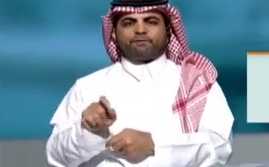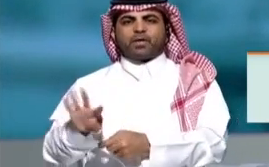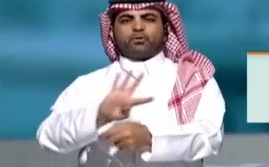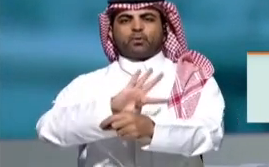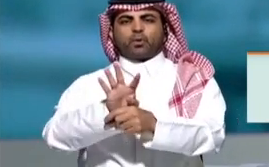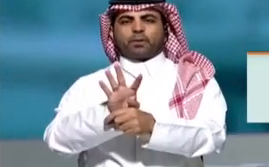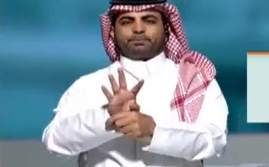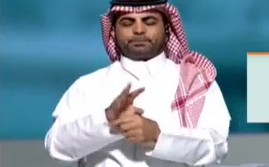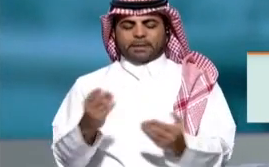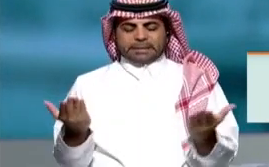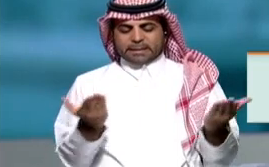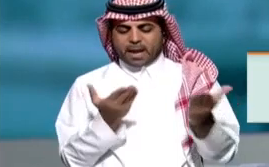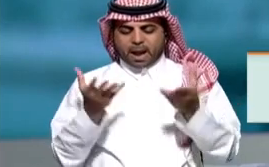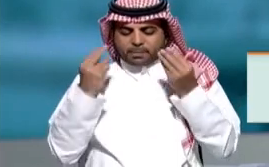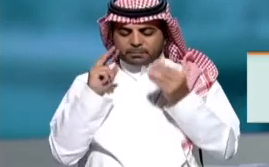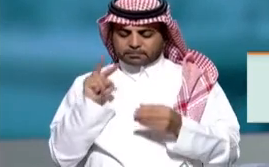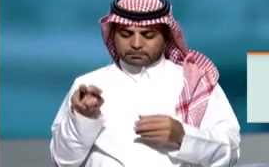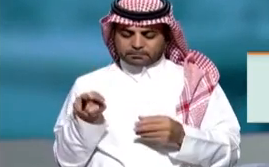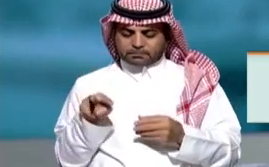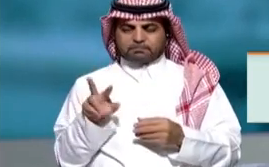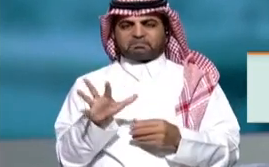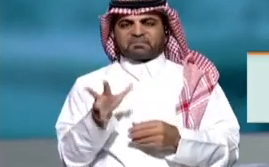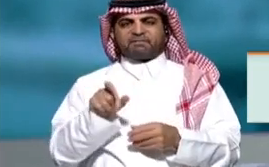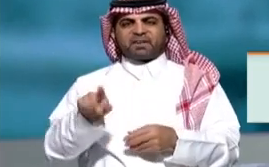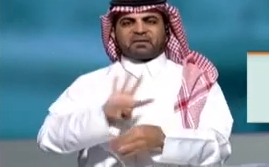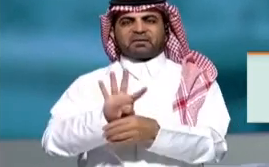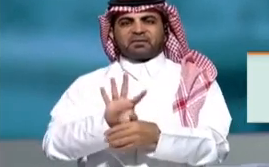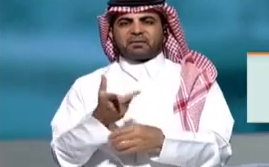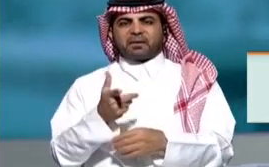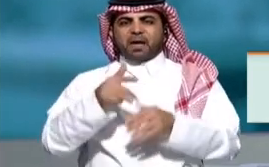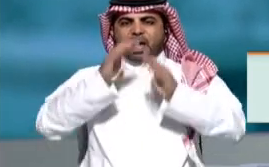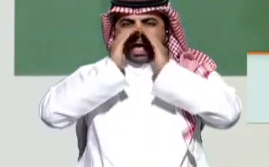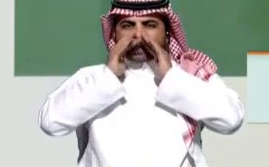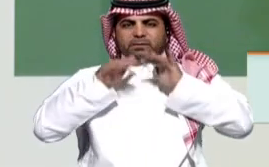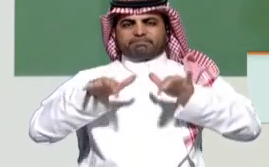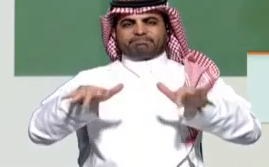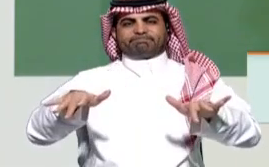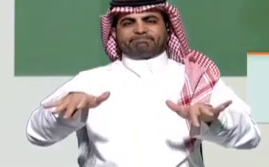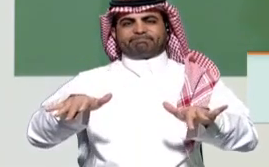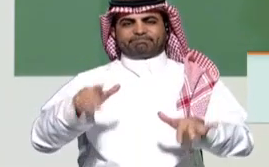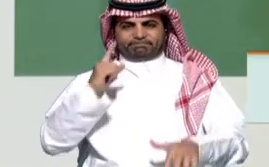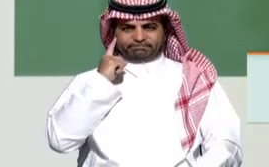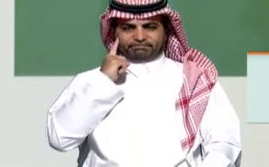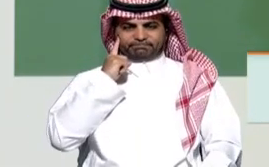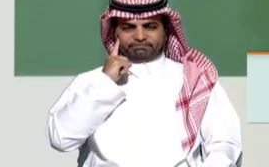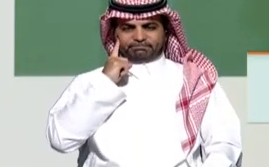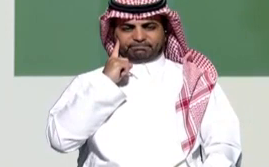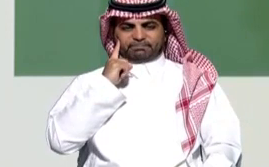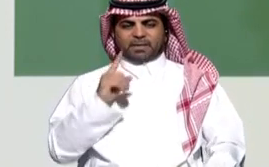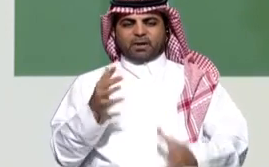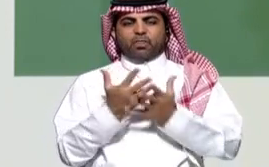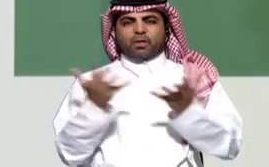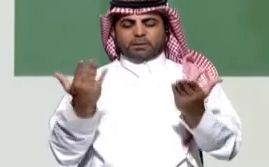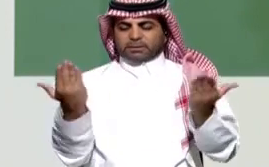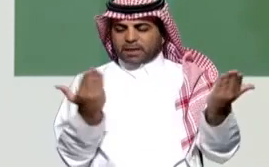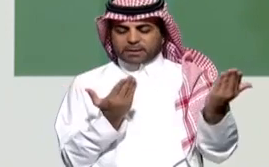الدراسات العلمية تؤكد أن فيروس كورونا ينتقل عبر الرذاذ. جميع الدراسات